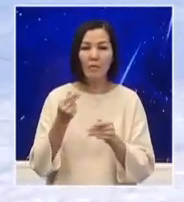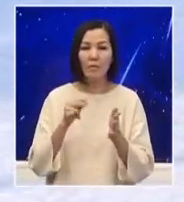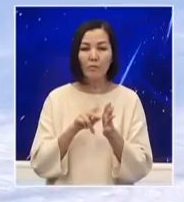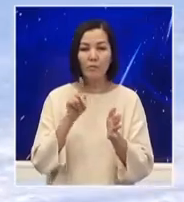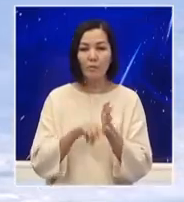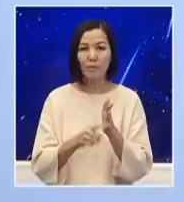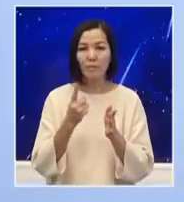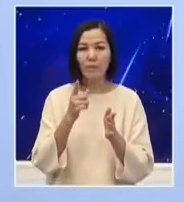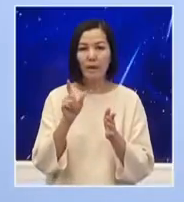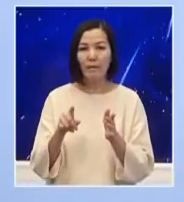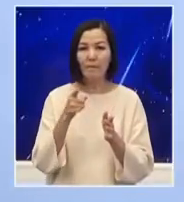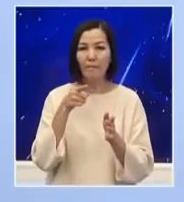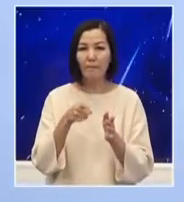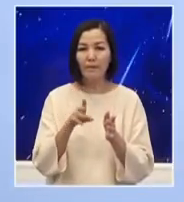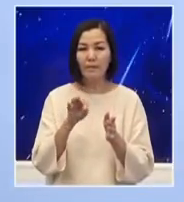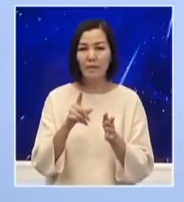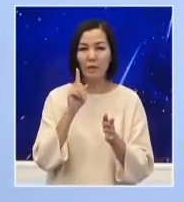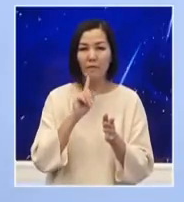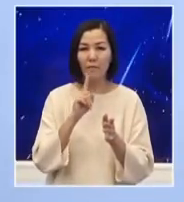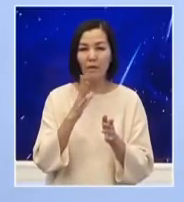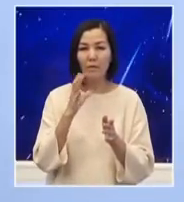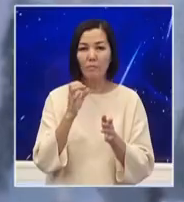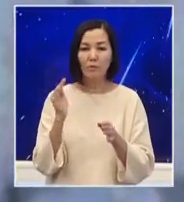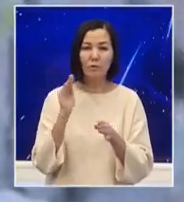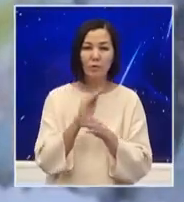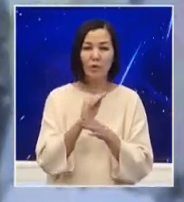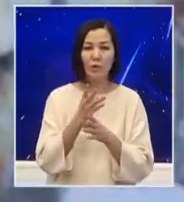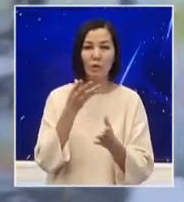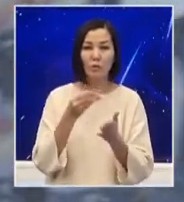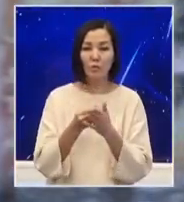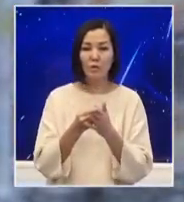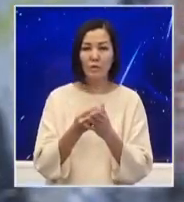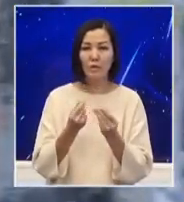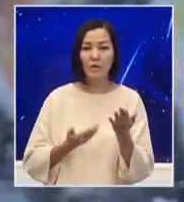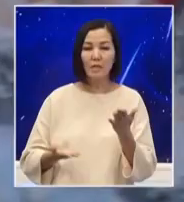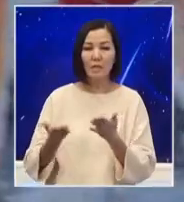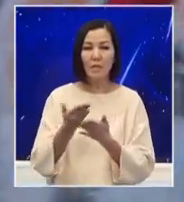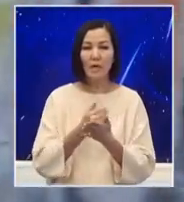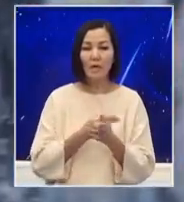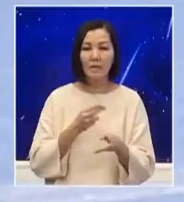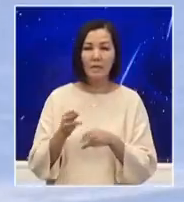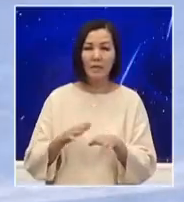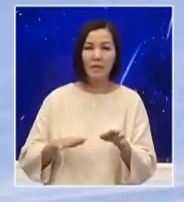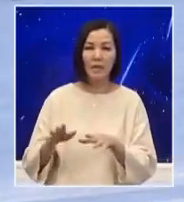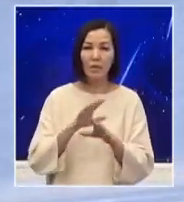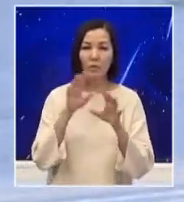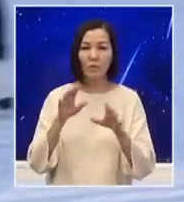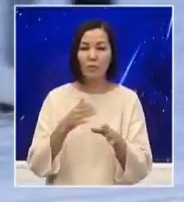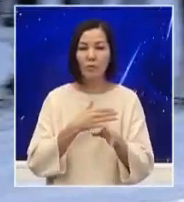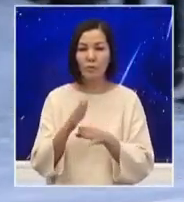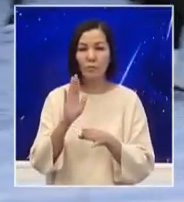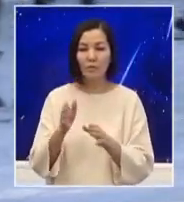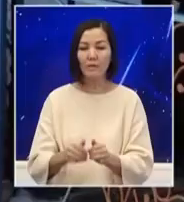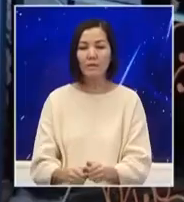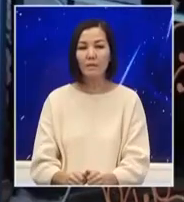басына 1000 теңге. Коньки жалдасаңыз тағы 500 теңге төлейсіз. Жиналған қаржы негізінен сырғанақ алаңының күтіміне жұмсалады дейді